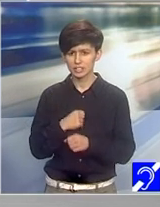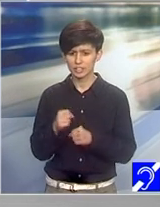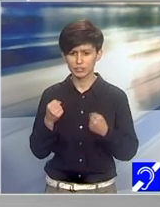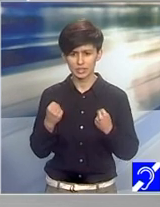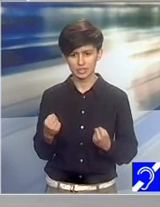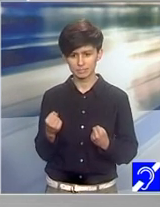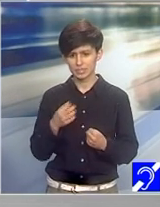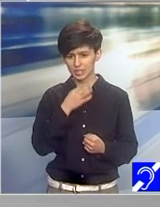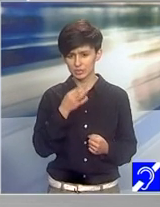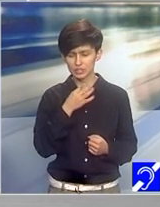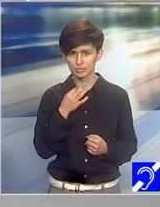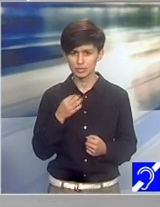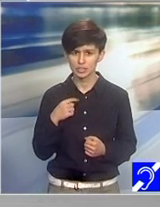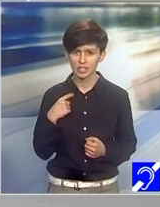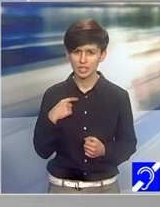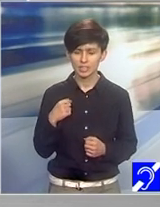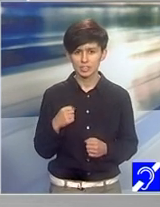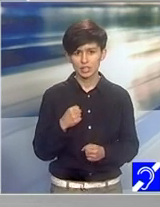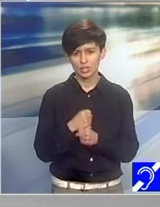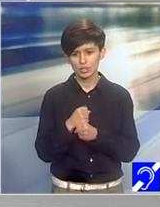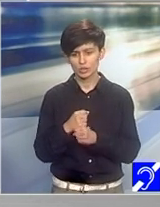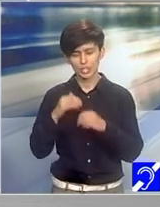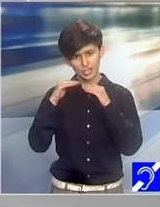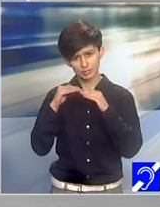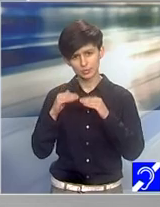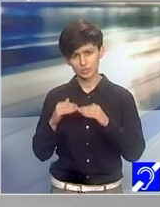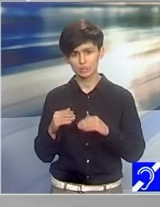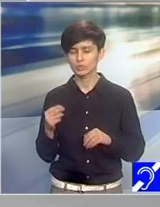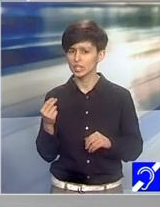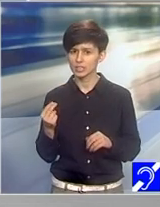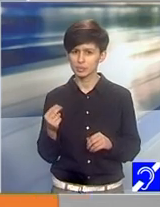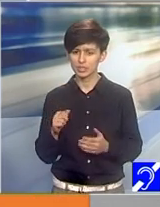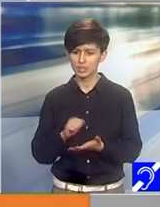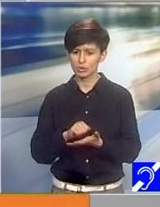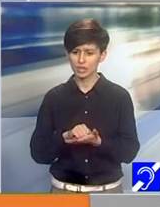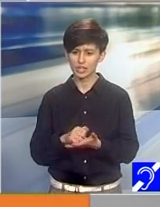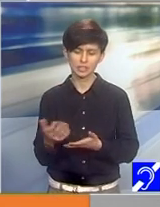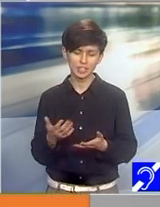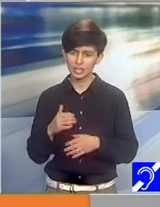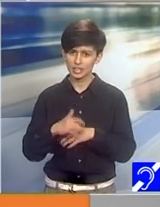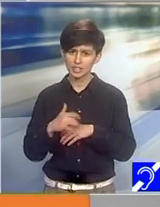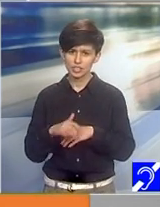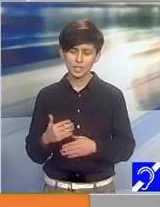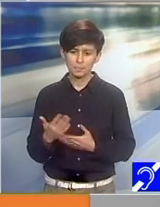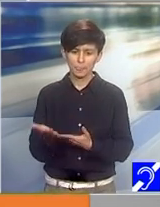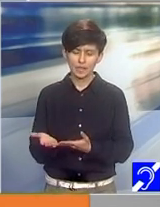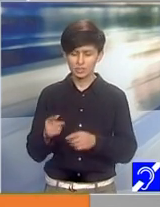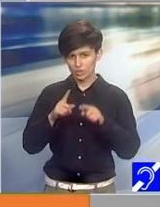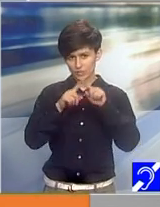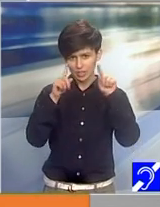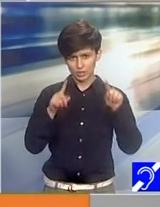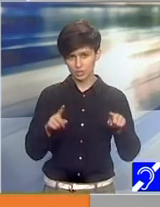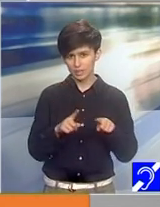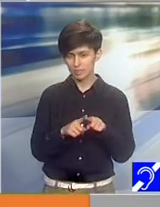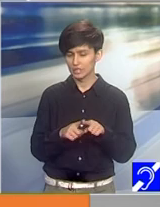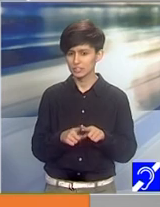practic o lucrare foarte bine structurată, foarte bine ponderată, o carte care încearcă să ofere o imagine obiectivă,